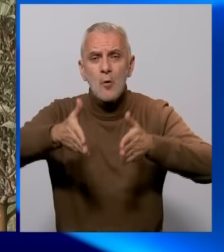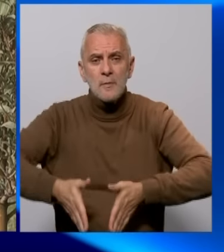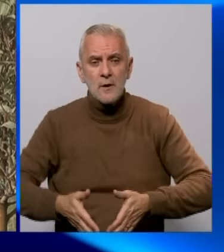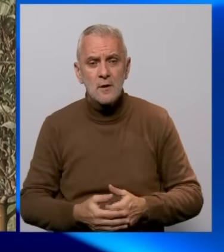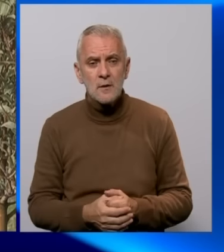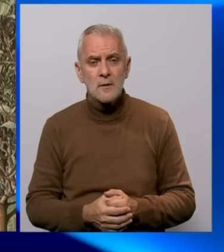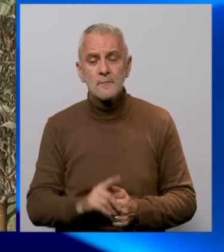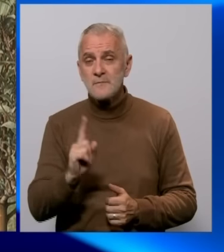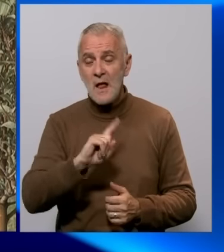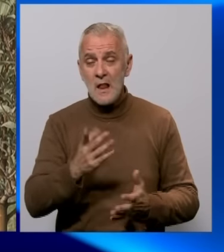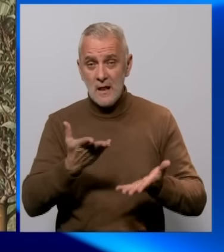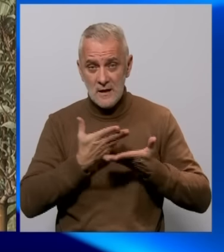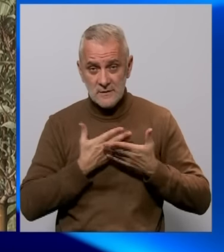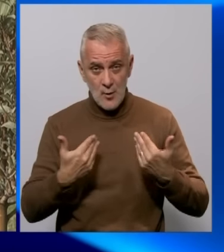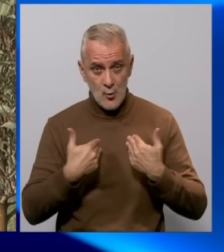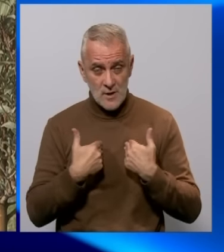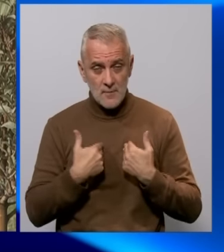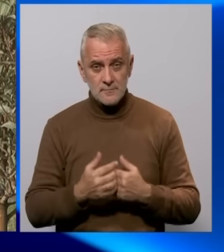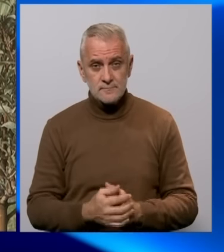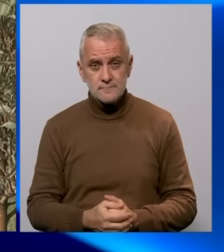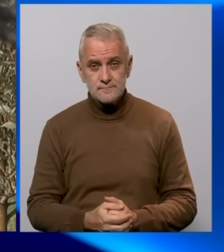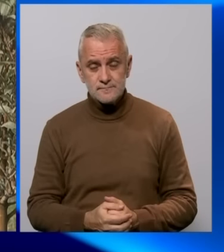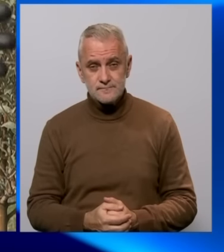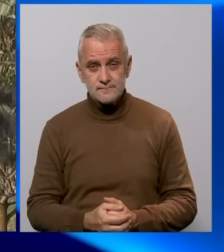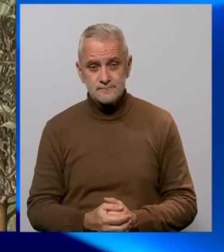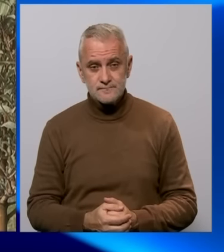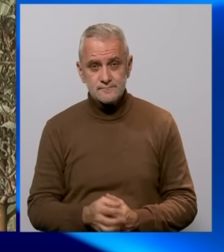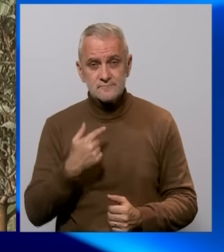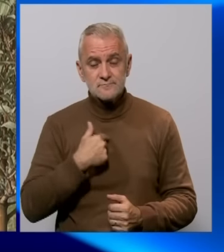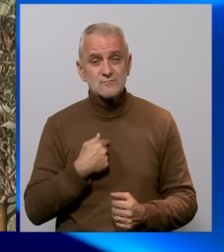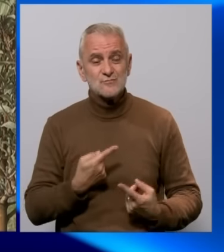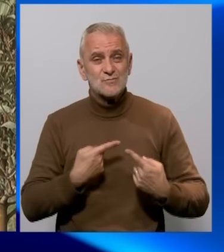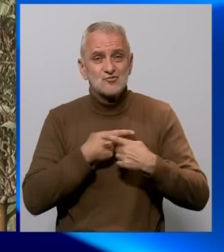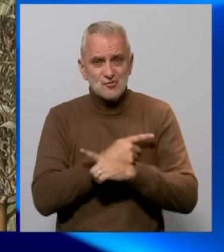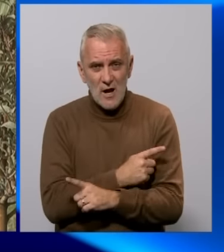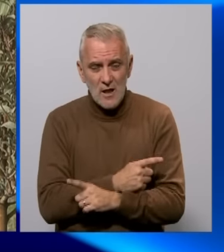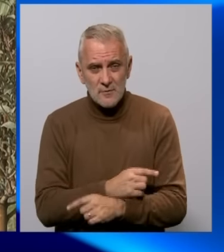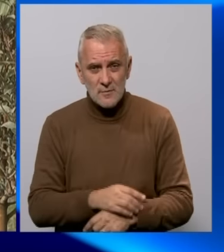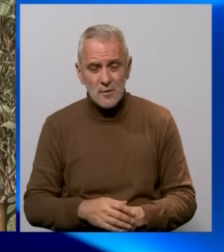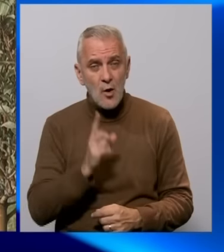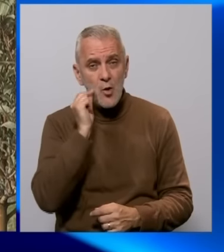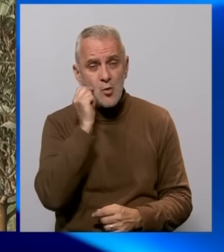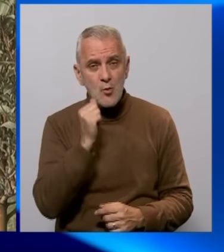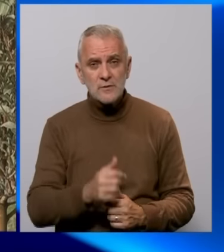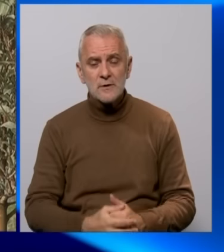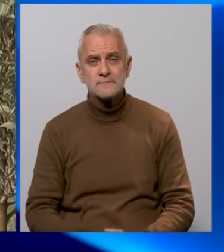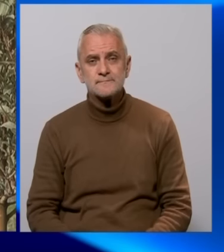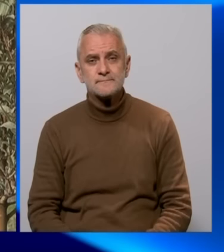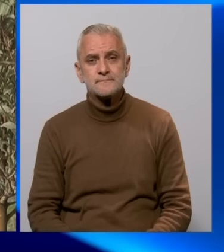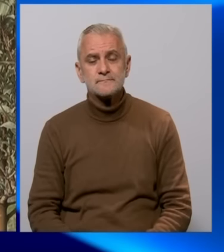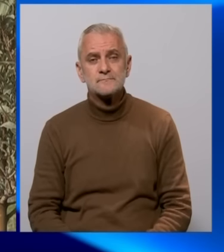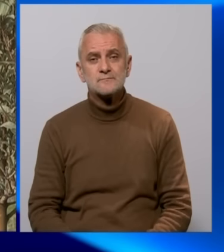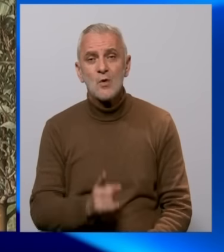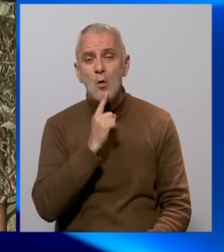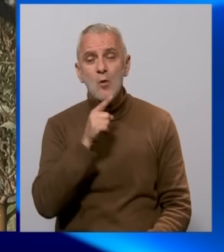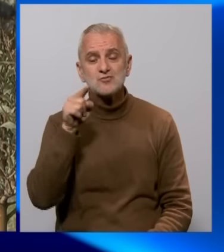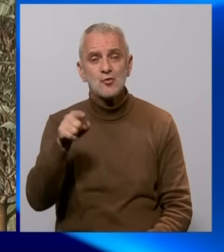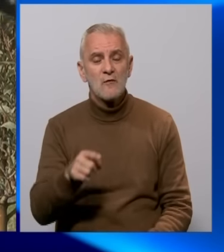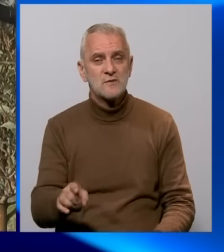a ne daju nam da ožalimo ljude koji su